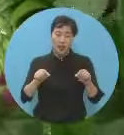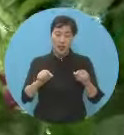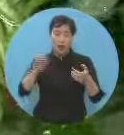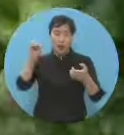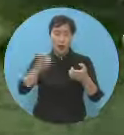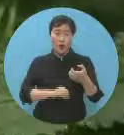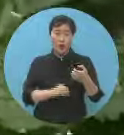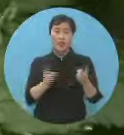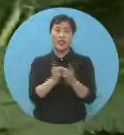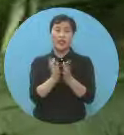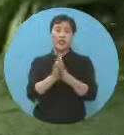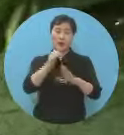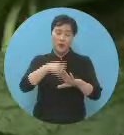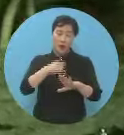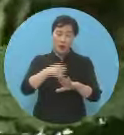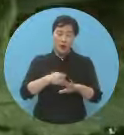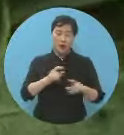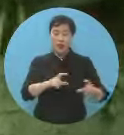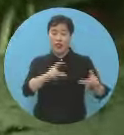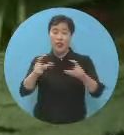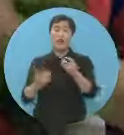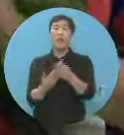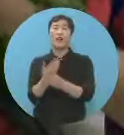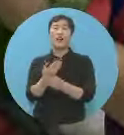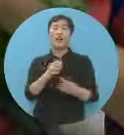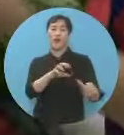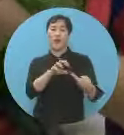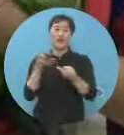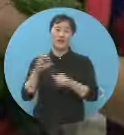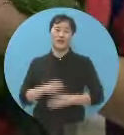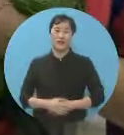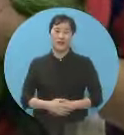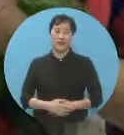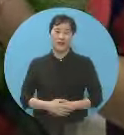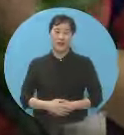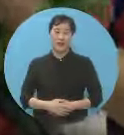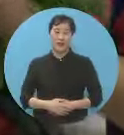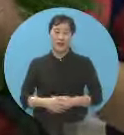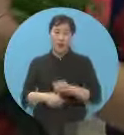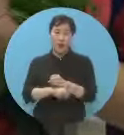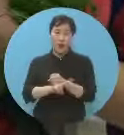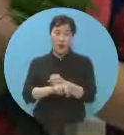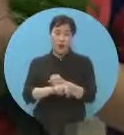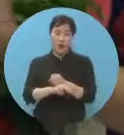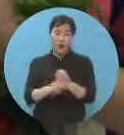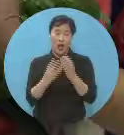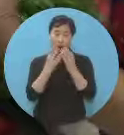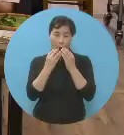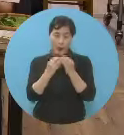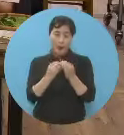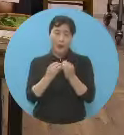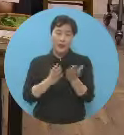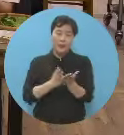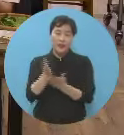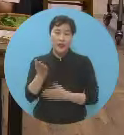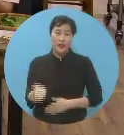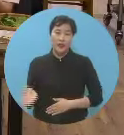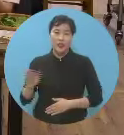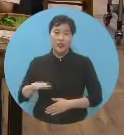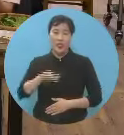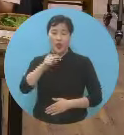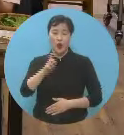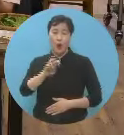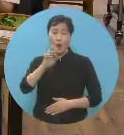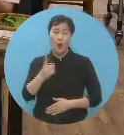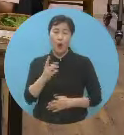재배하거나 지역에서 나는 것을 씁니다. 우렁쌈밥 정식이 주 메뉴인데 곰부 배추를 곁들여